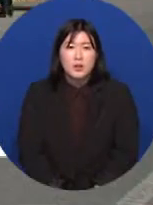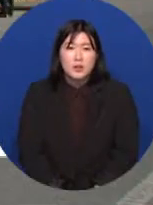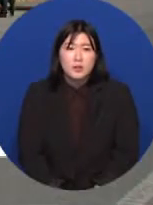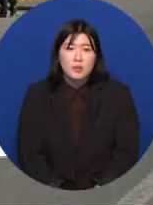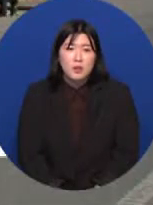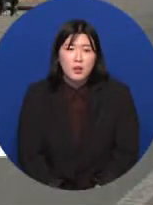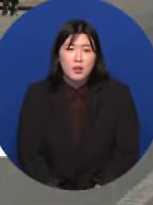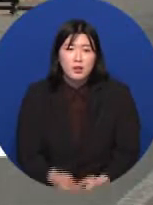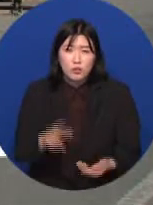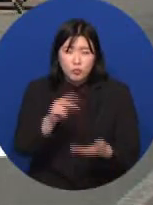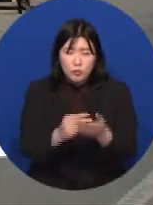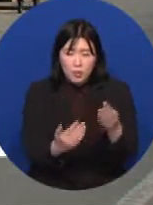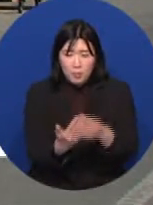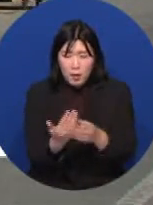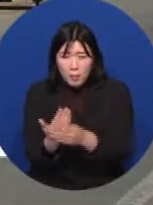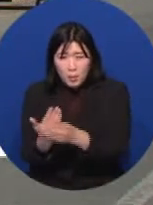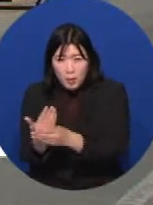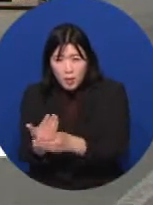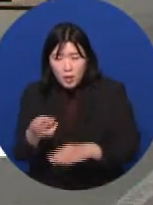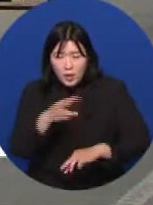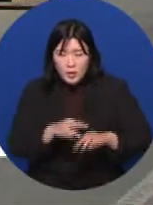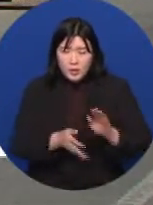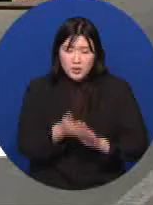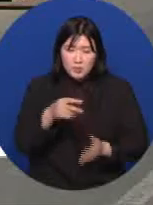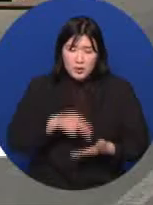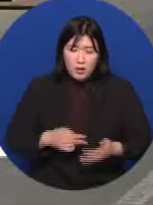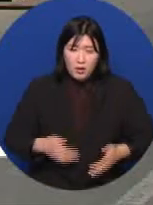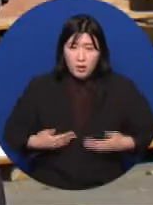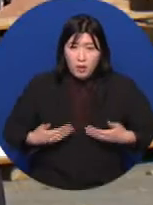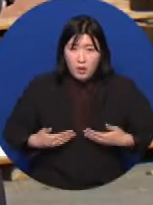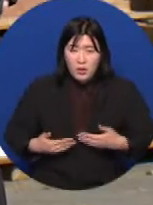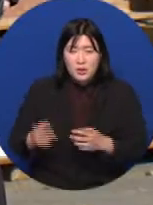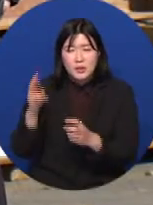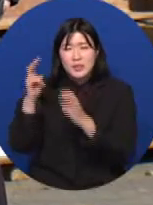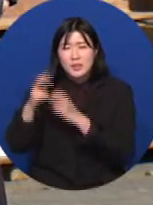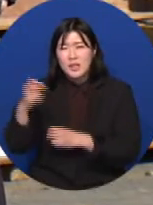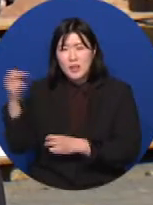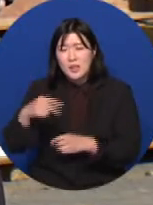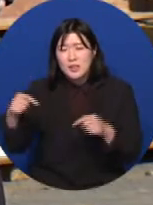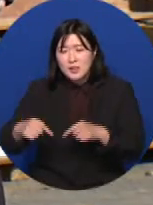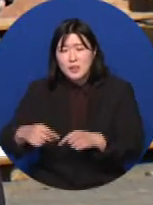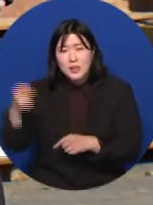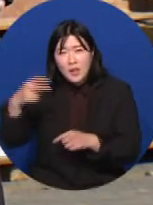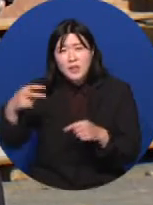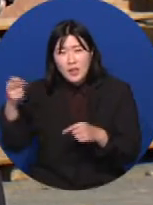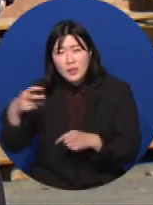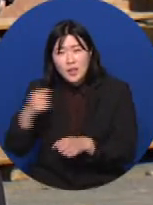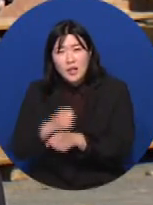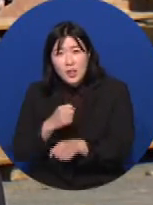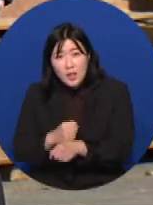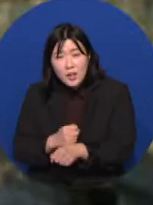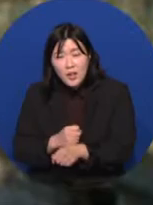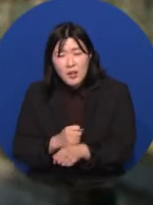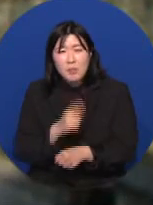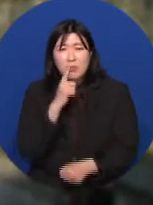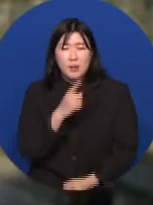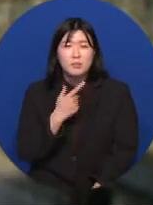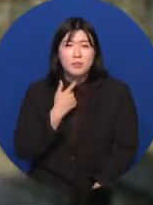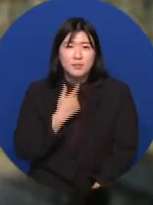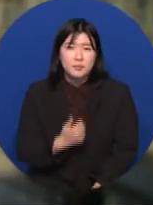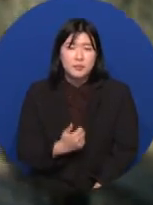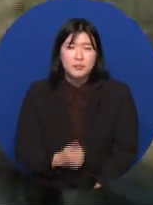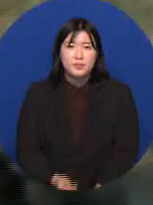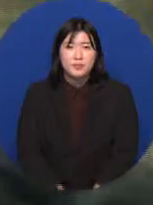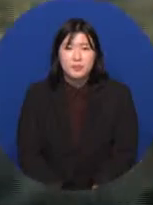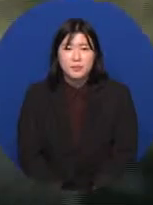앞서 자 전시는 00 어린이 재활병원 협약이 공공성 훼손 논란에 휘말리지 자 뒤늦게 기업 측과 제 협약 을